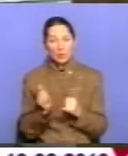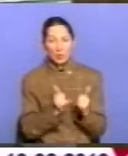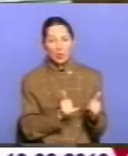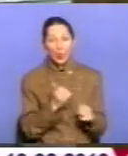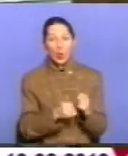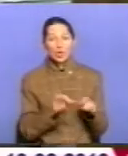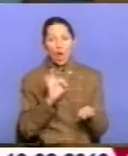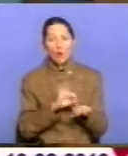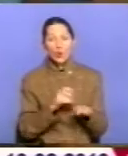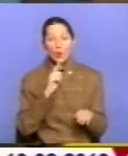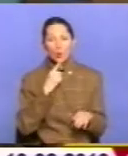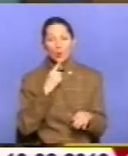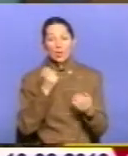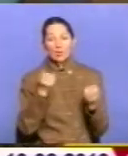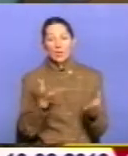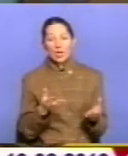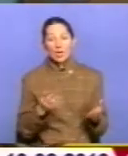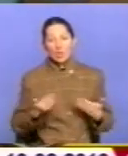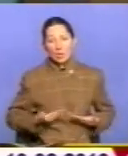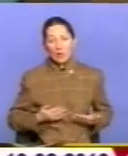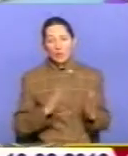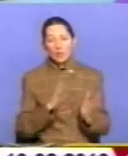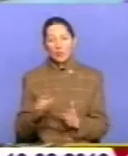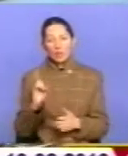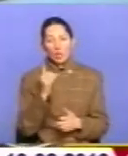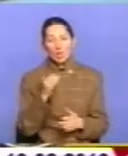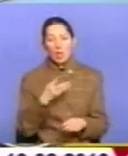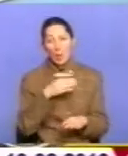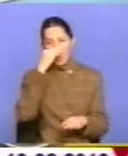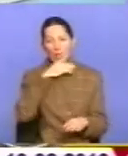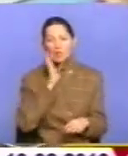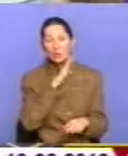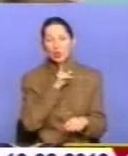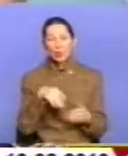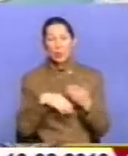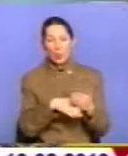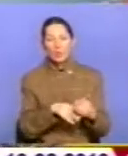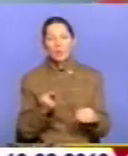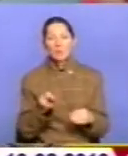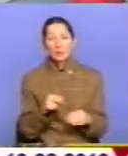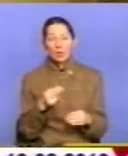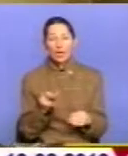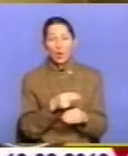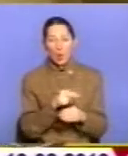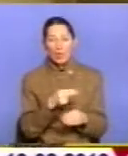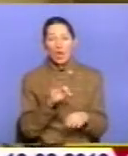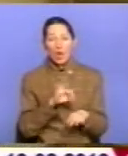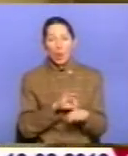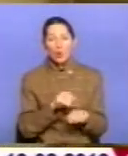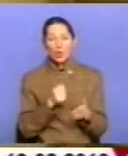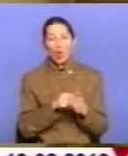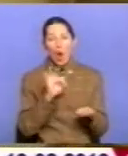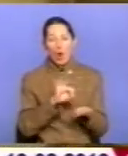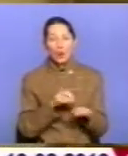отруднює звичайний життєвий ритм дитини і батьків. Щоб допомогти подолати недугу, до хворих періодично навідуються не лише родичі, а